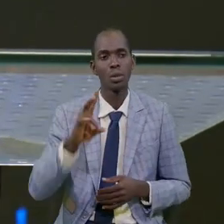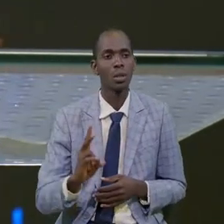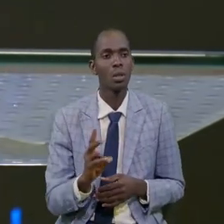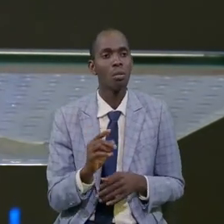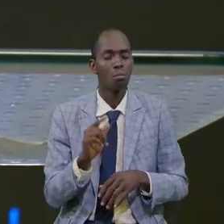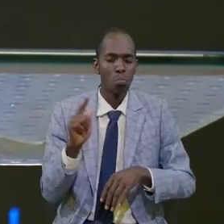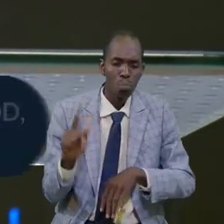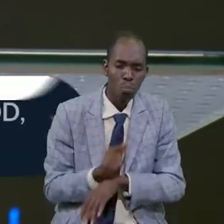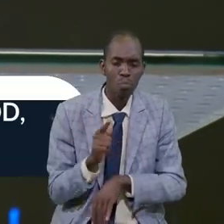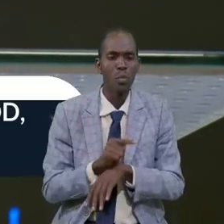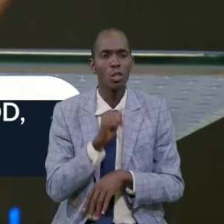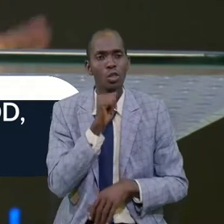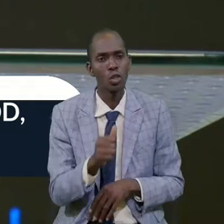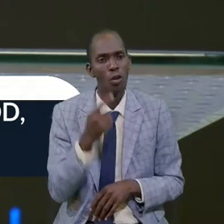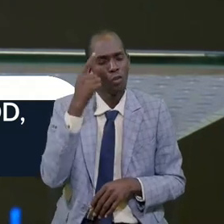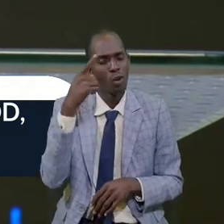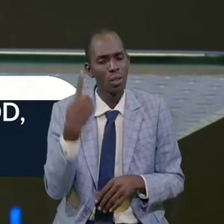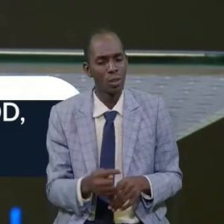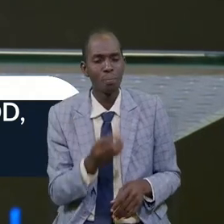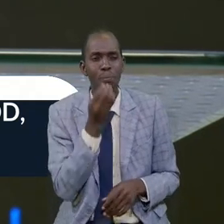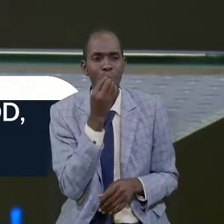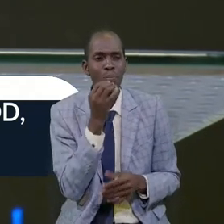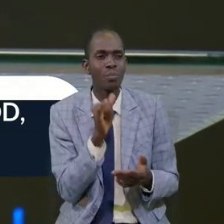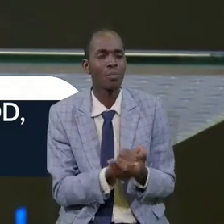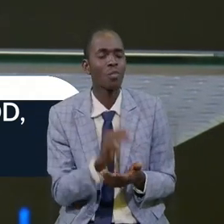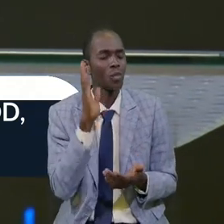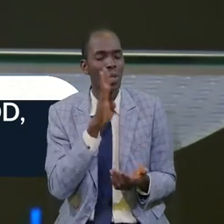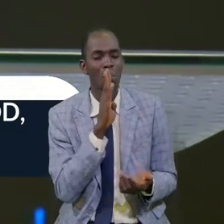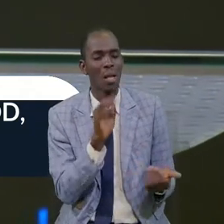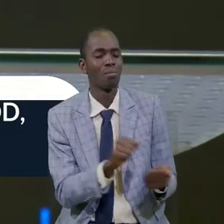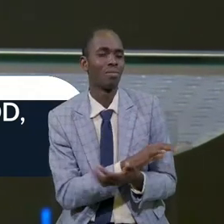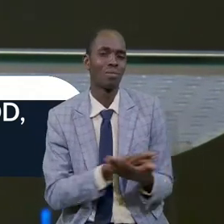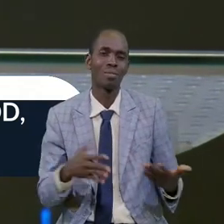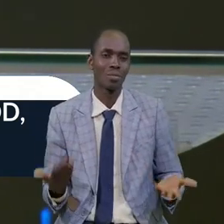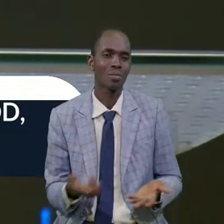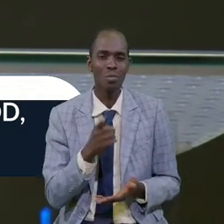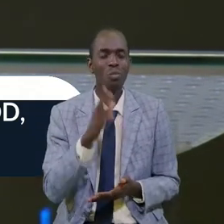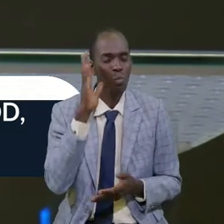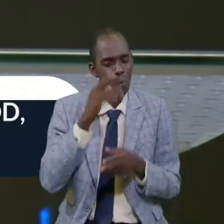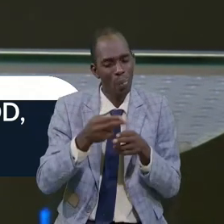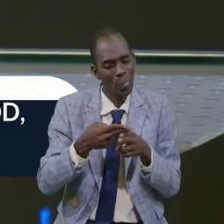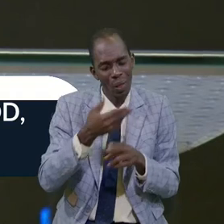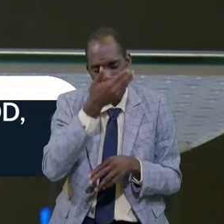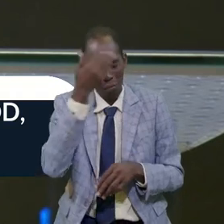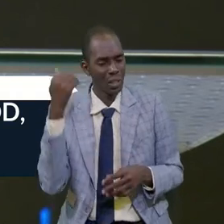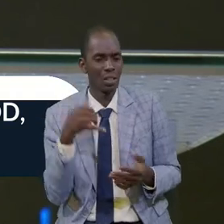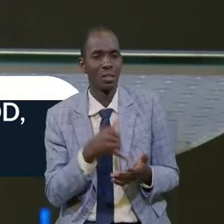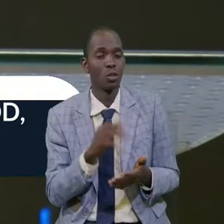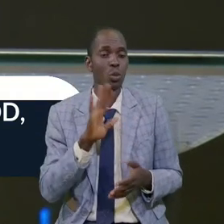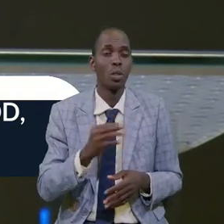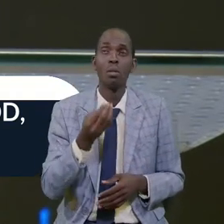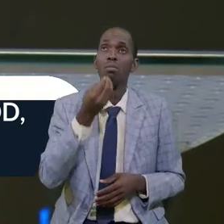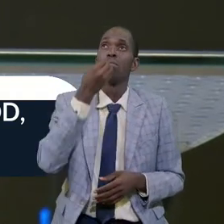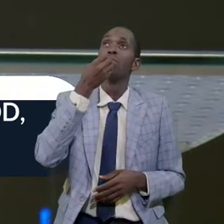27 dit, travaillez non pour la nourriture qui périt. Nous allons bientôt oublier cela. Ce sera